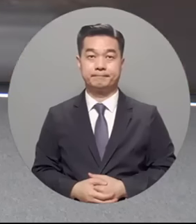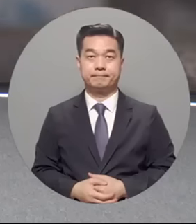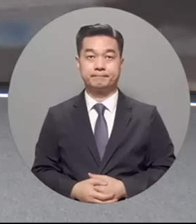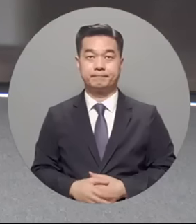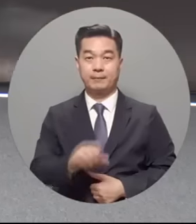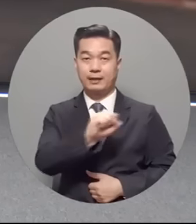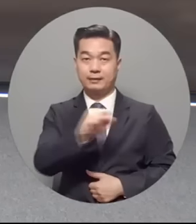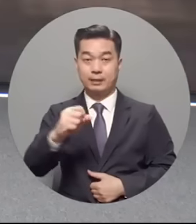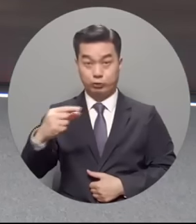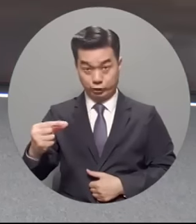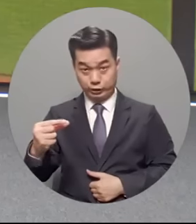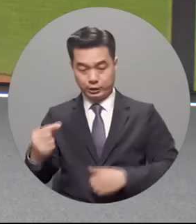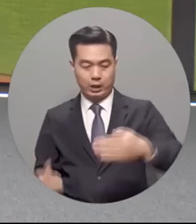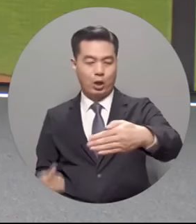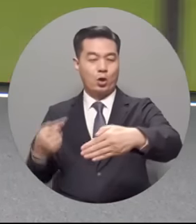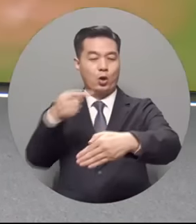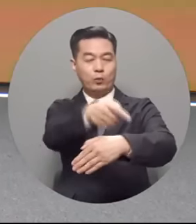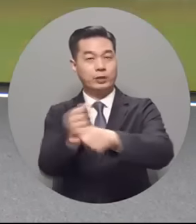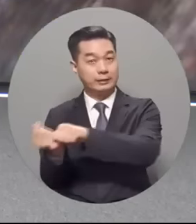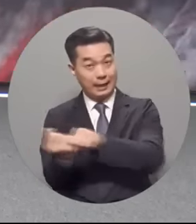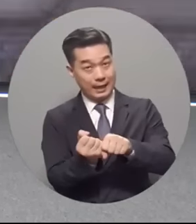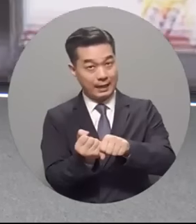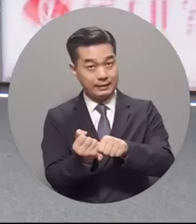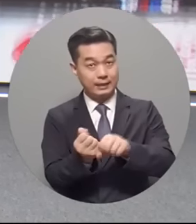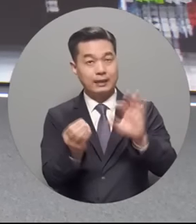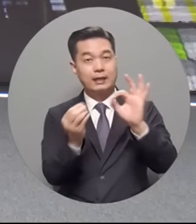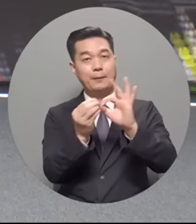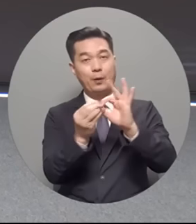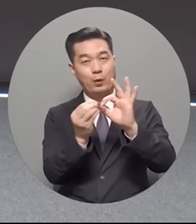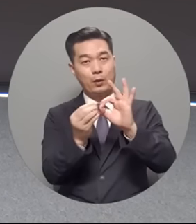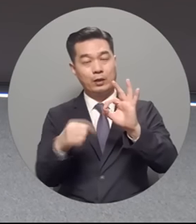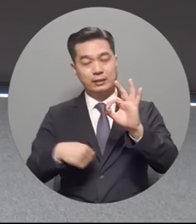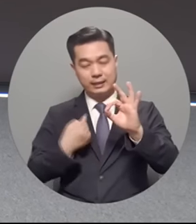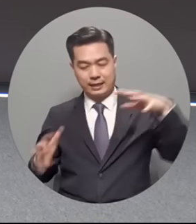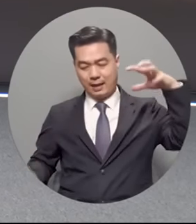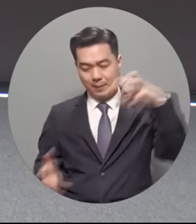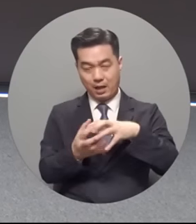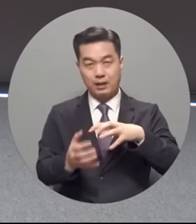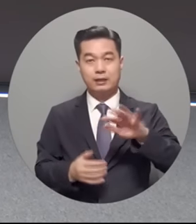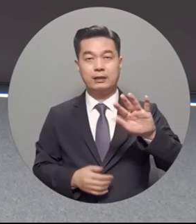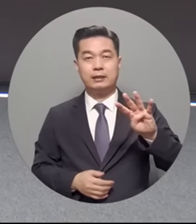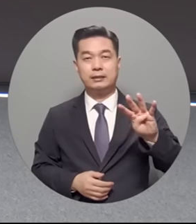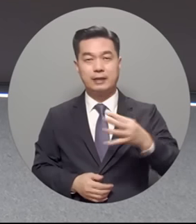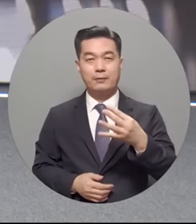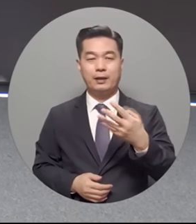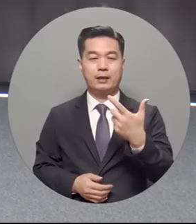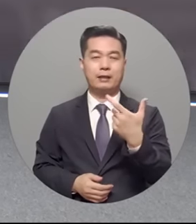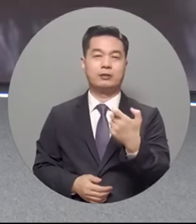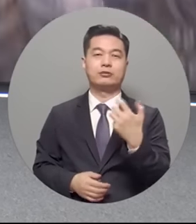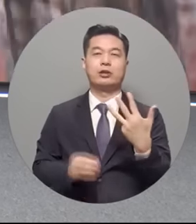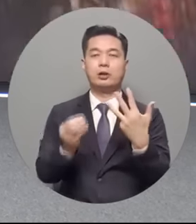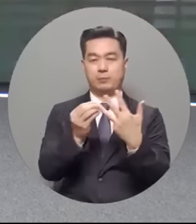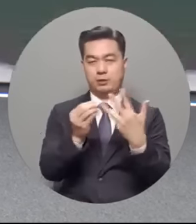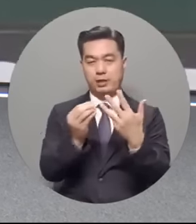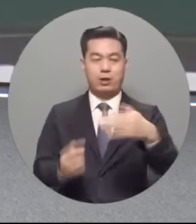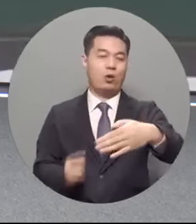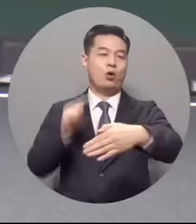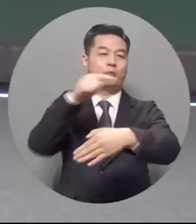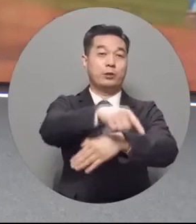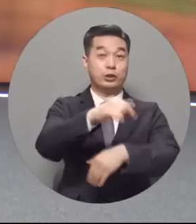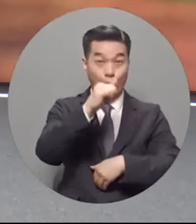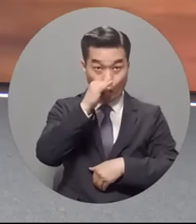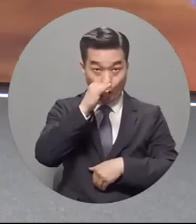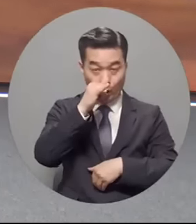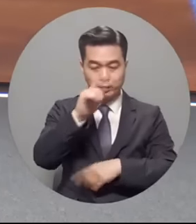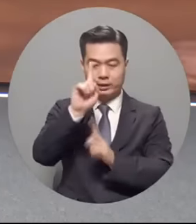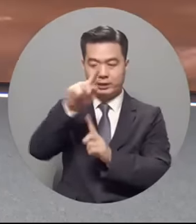SSG의 홈런 타자 최정이 시즌 10호이자 자신의 통산 468번째 홈런을 쏘아 올렸습니다. 이승엽